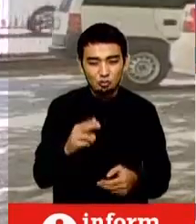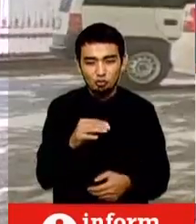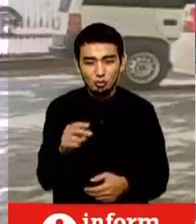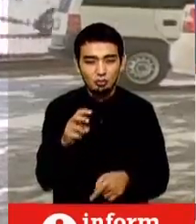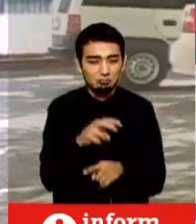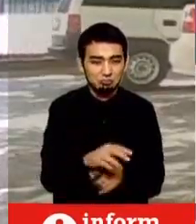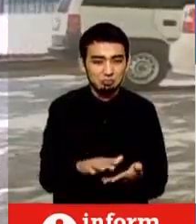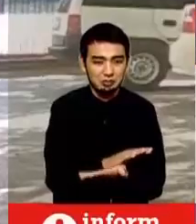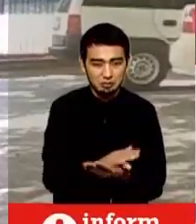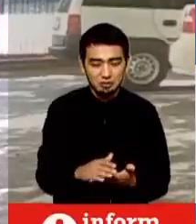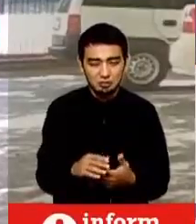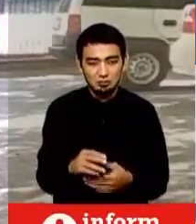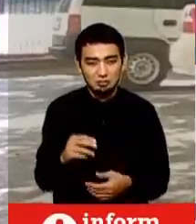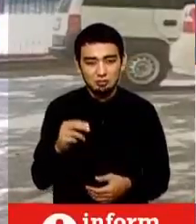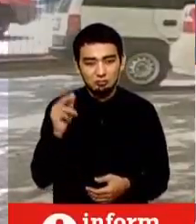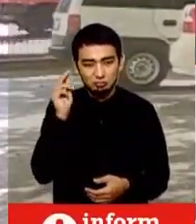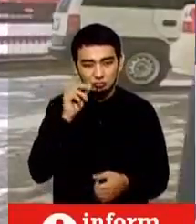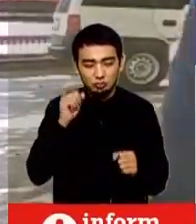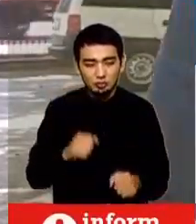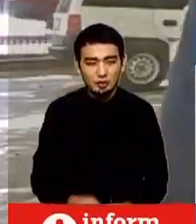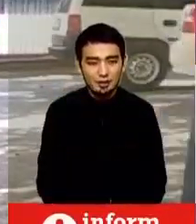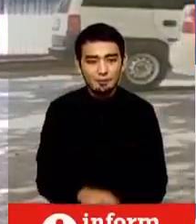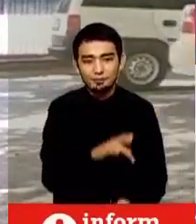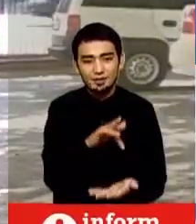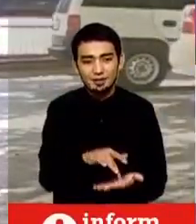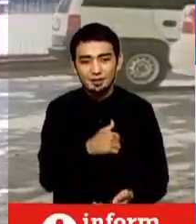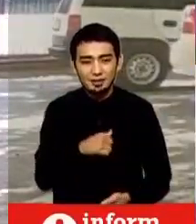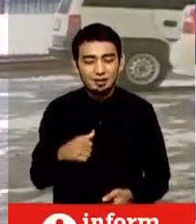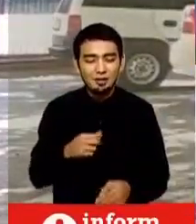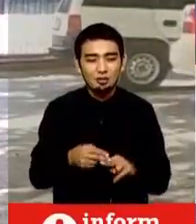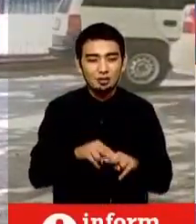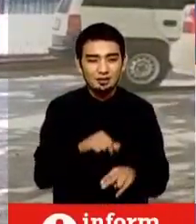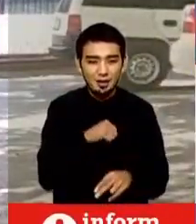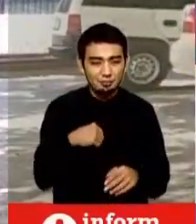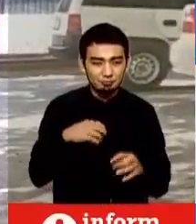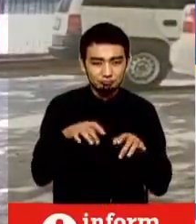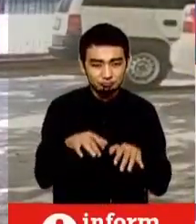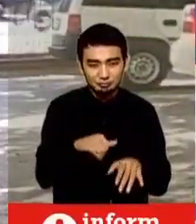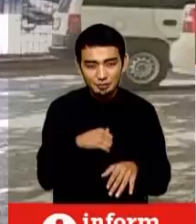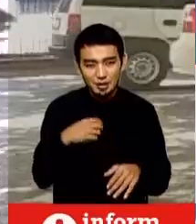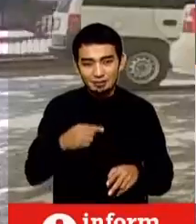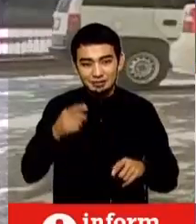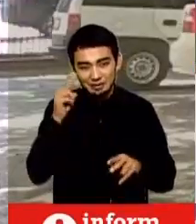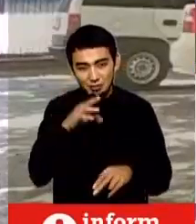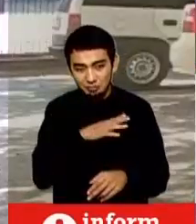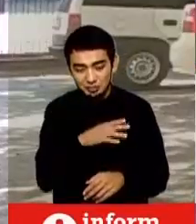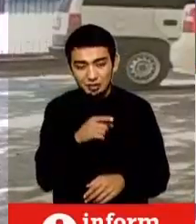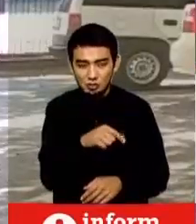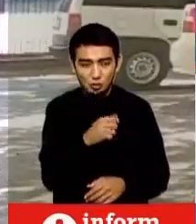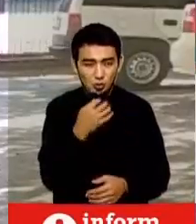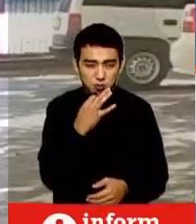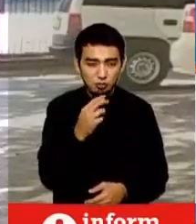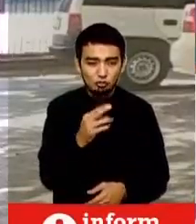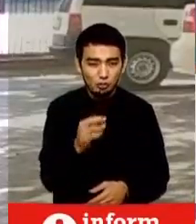В каждом ЦОНе есть сектор самообслуживания, который люди, которые граждане не могут, который не знающий, может обратиться в любой ЦОН. И там